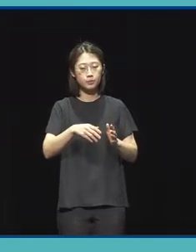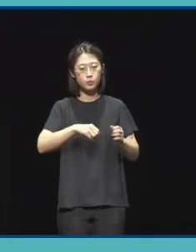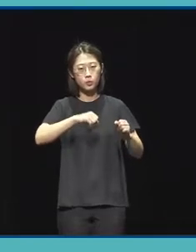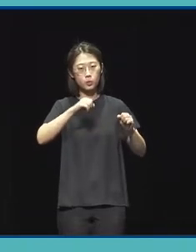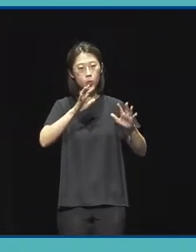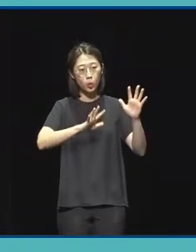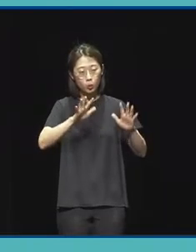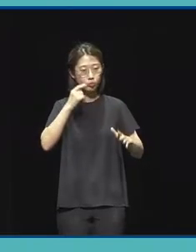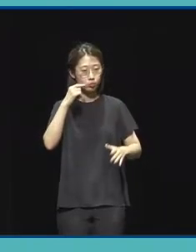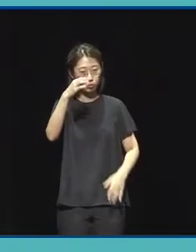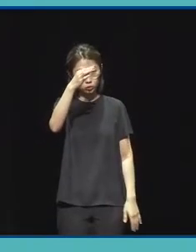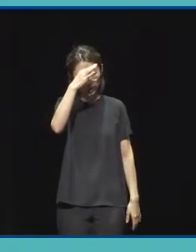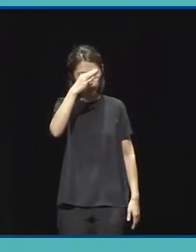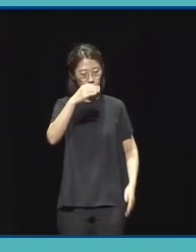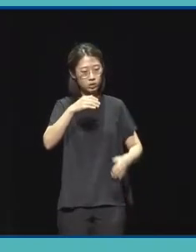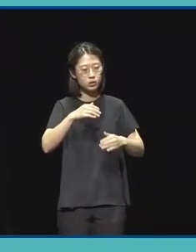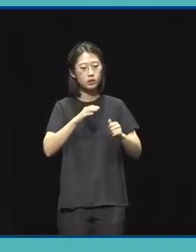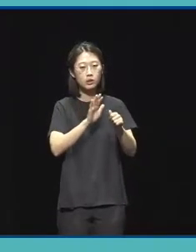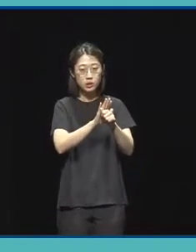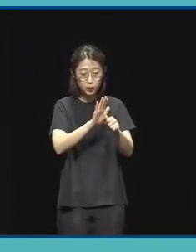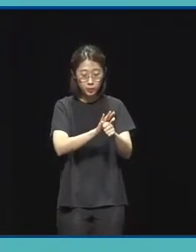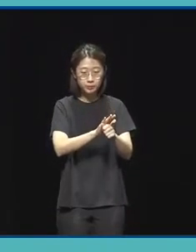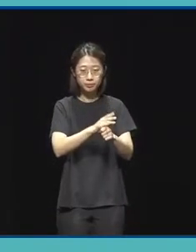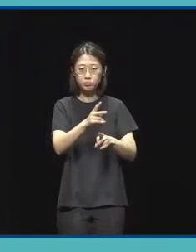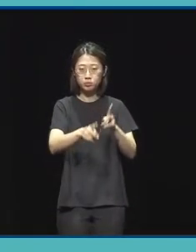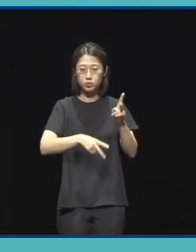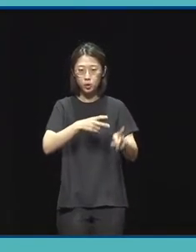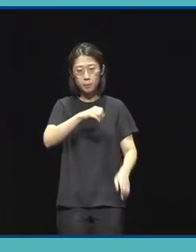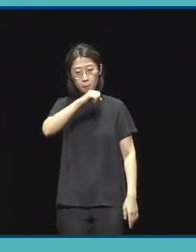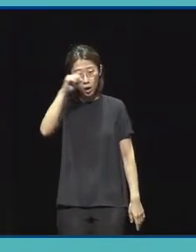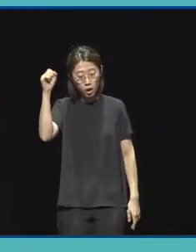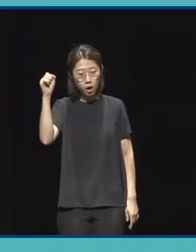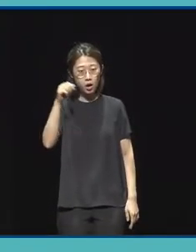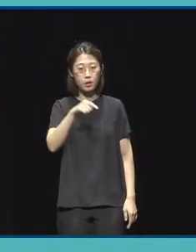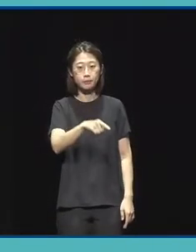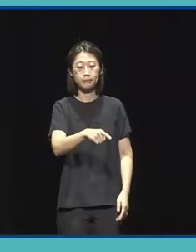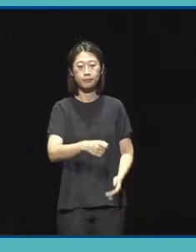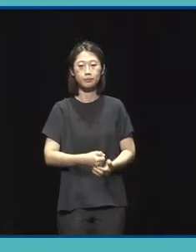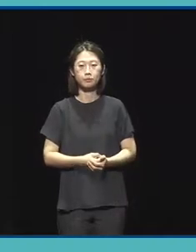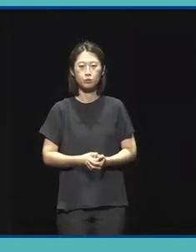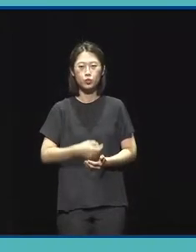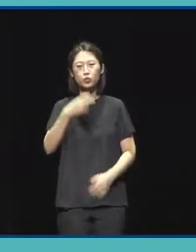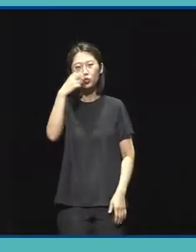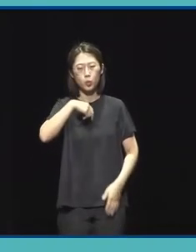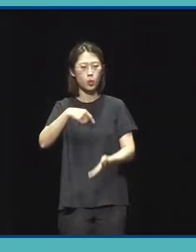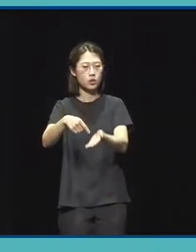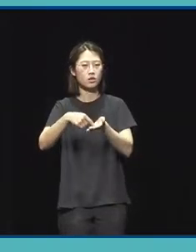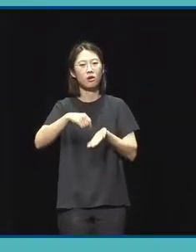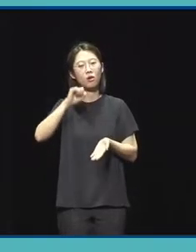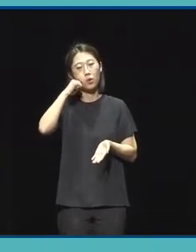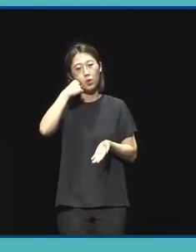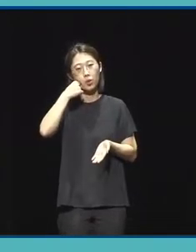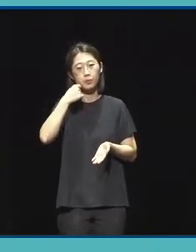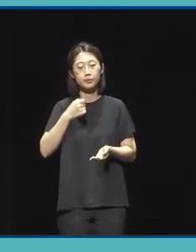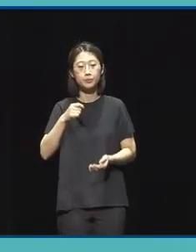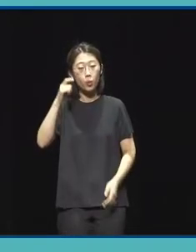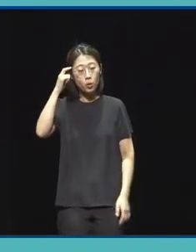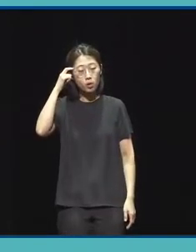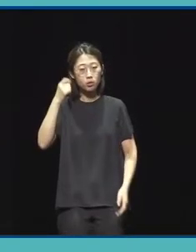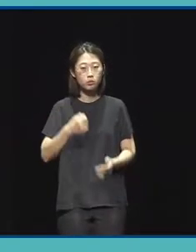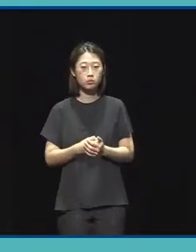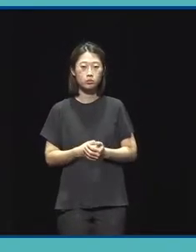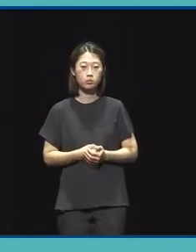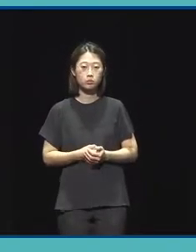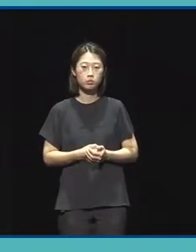중장기 창작 지원 사업을 통해서 선정된 사업들은 본 사업의 지원 신청이 불가하십니다 그 이유는 중장기